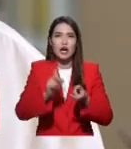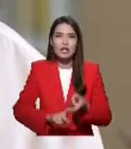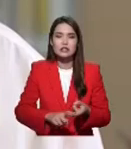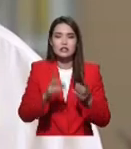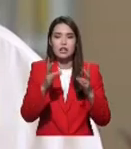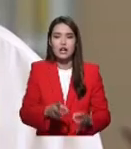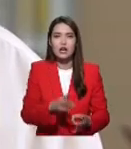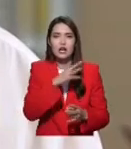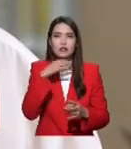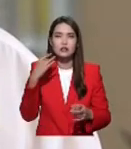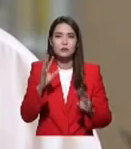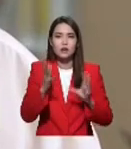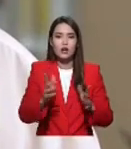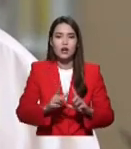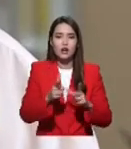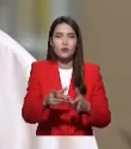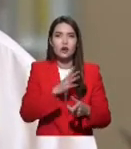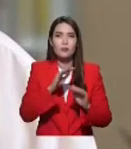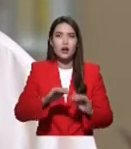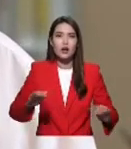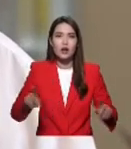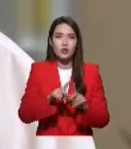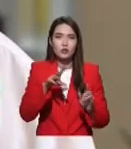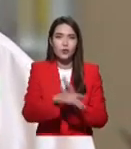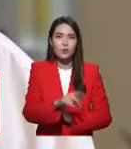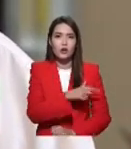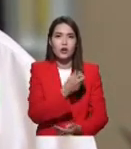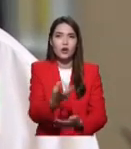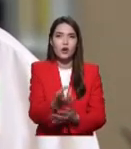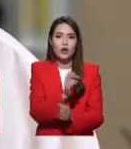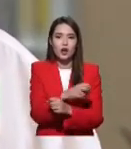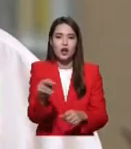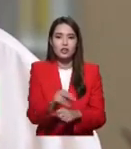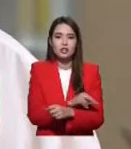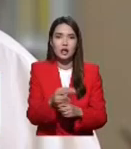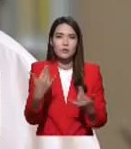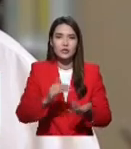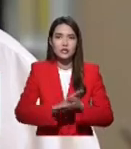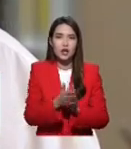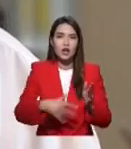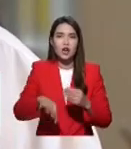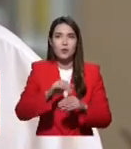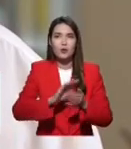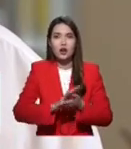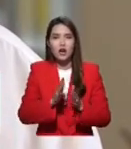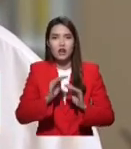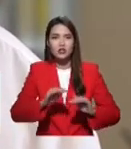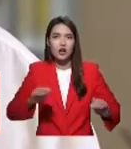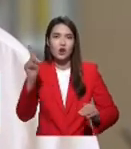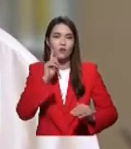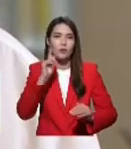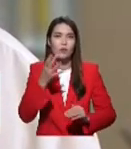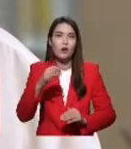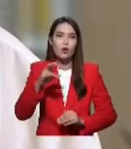жарақаттанғаны белгілі болды. Олардың ішінде 7 бала бар. 13 адам ауруханаға жатқызылды. Қуанышқа орай, араларында балалар жоқ. Онлайн оқуға уақытыла ауыстырған